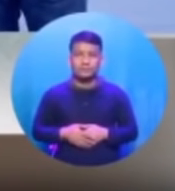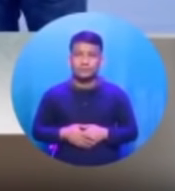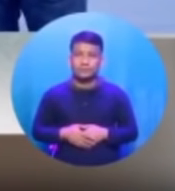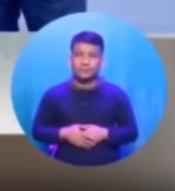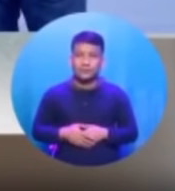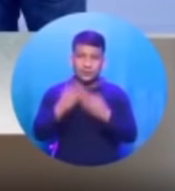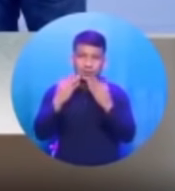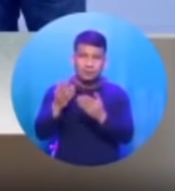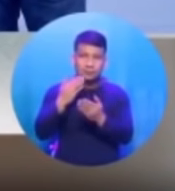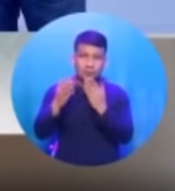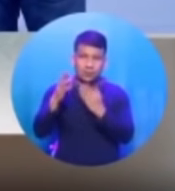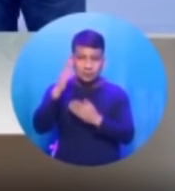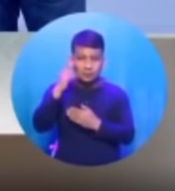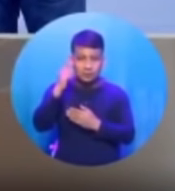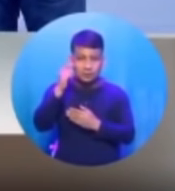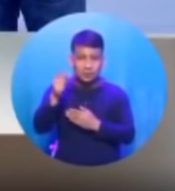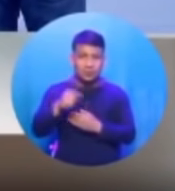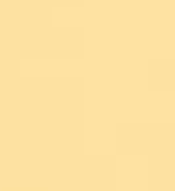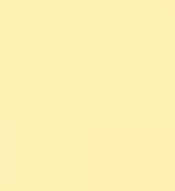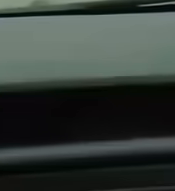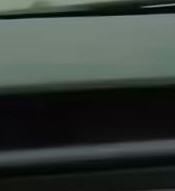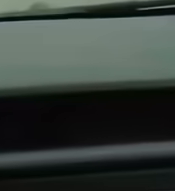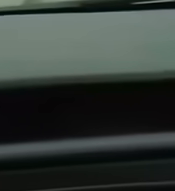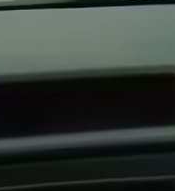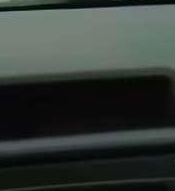Opo, maraming salamat po, Sir Rafi.